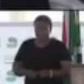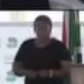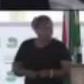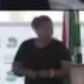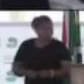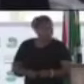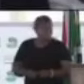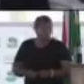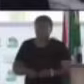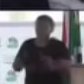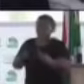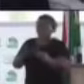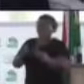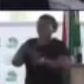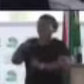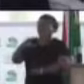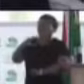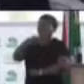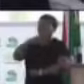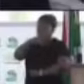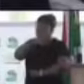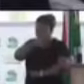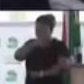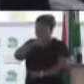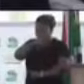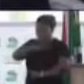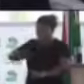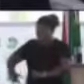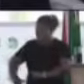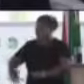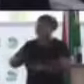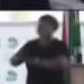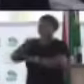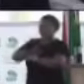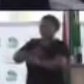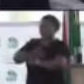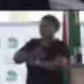babe ngondo nankulu balesi sifunda